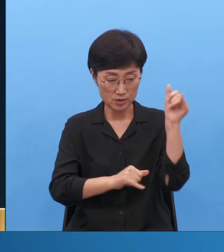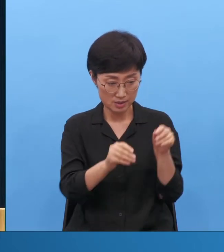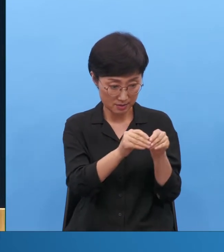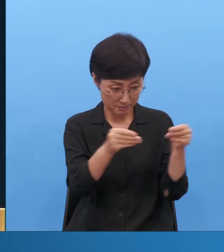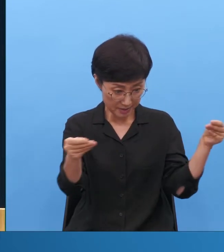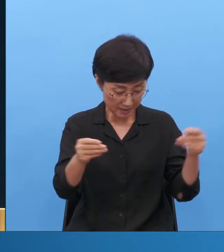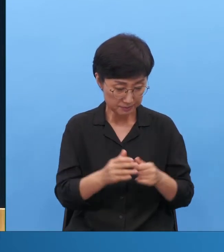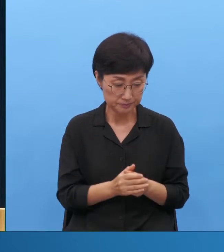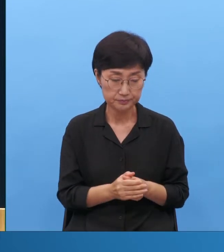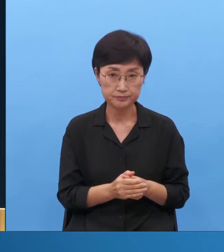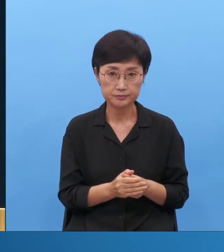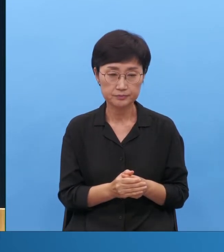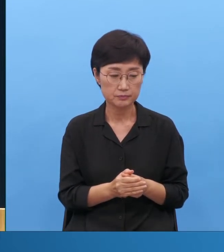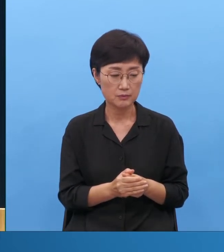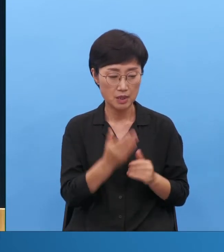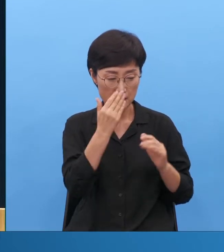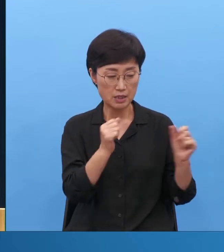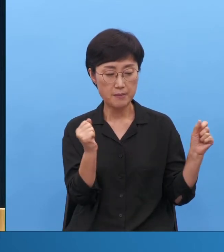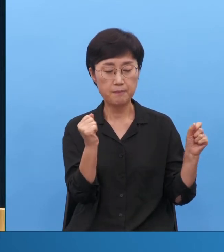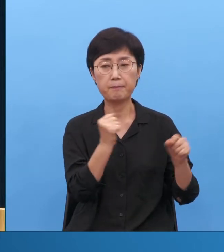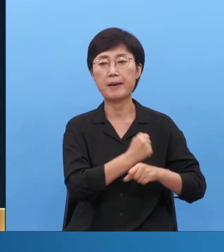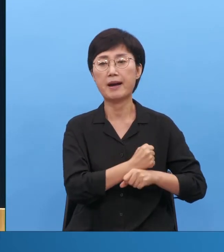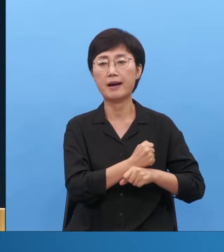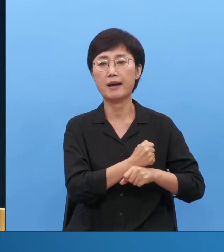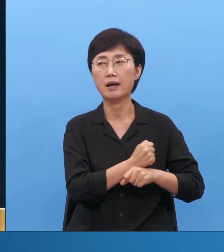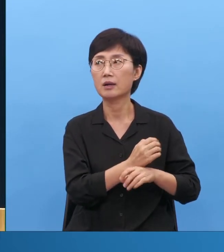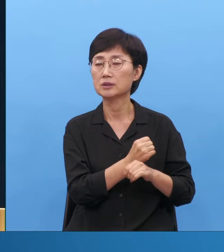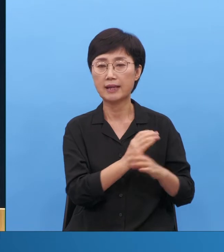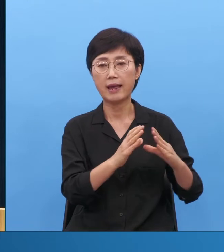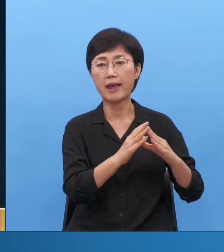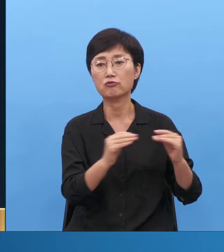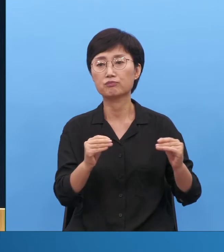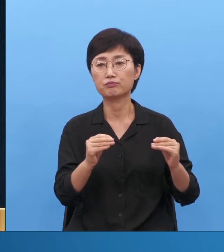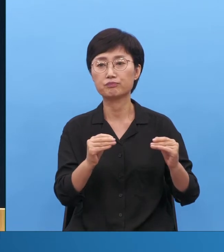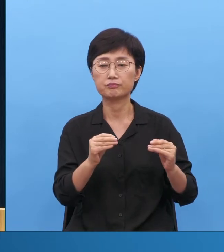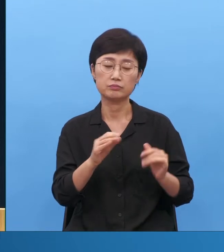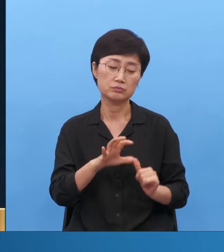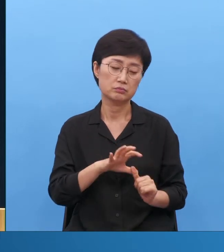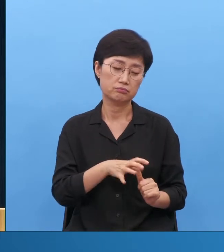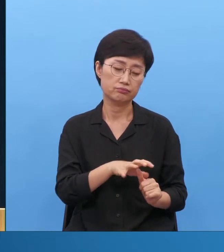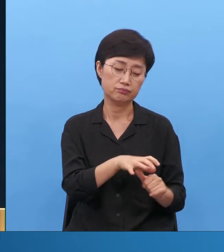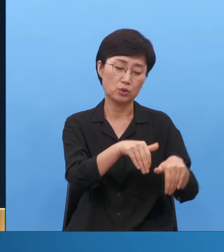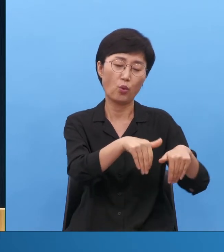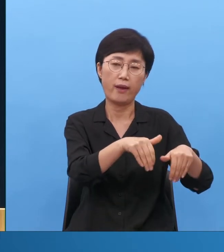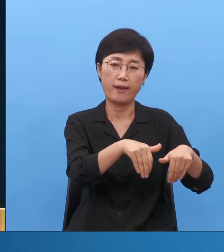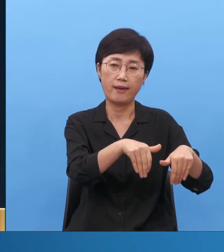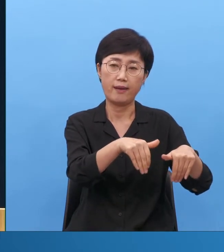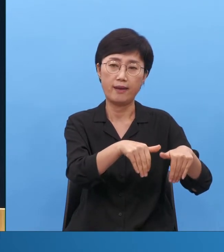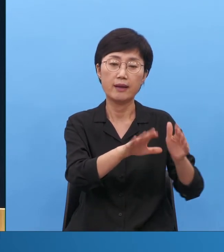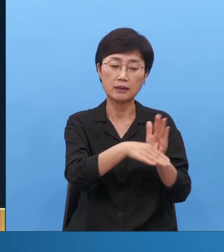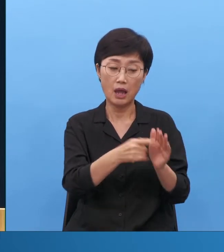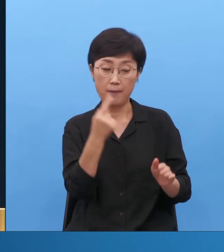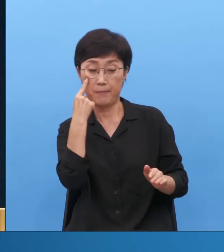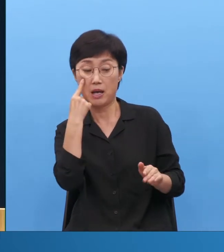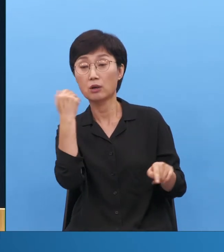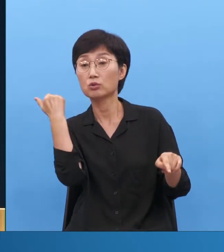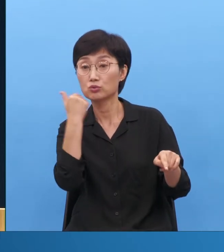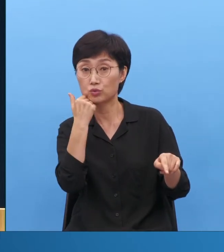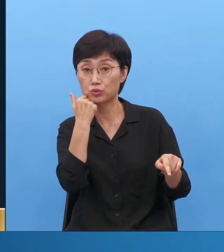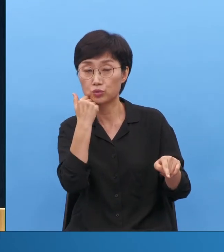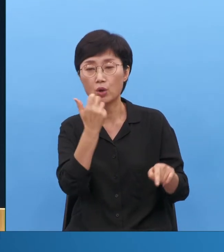요셉에게 여호와의 신에 이만큼 충만한 본 적이 없다 그랬어요. Every time they face destruction, even in Egypt, we see that Pharaoh looks at Joseph and says, I have